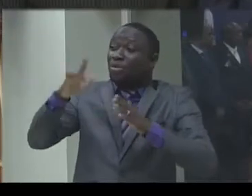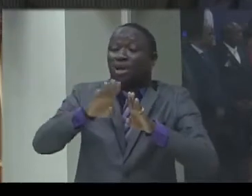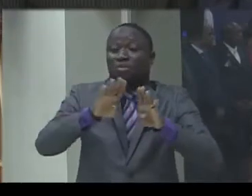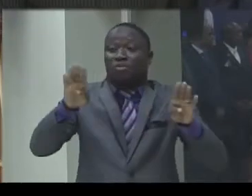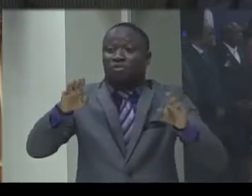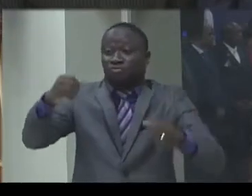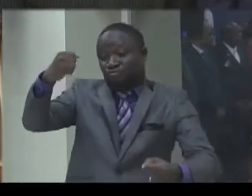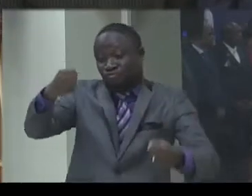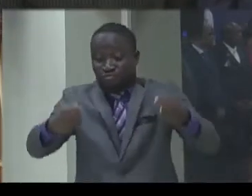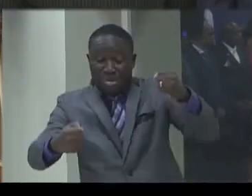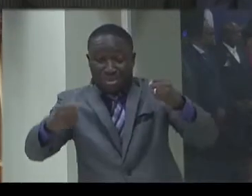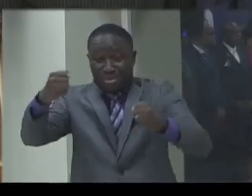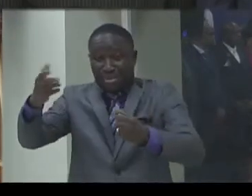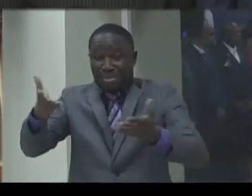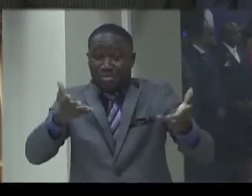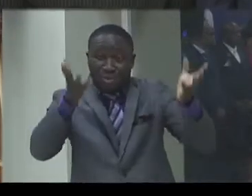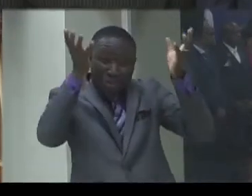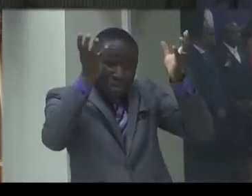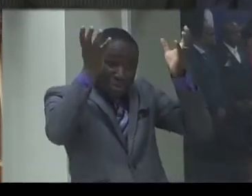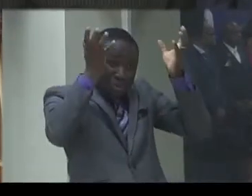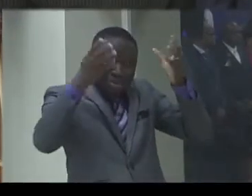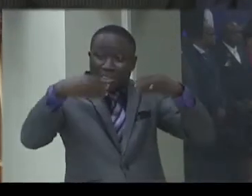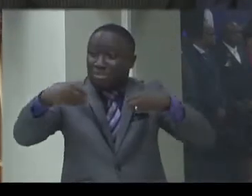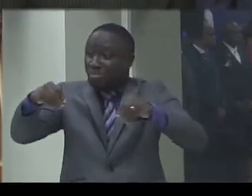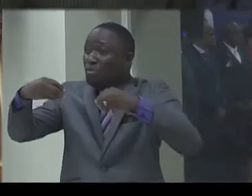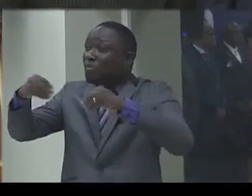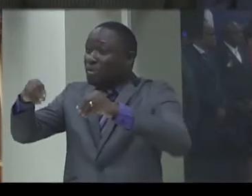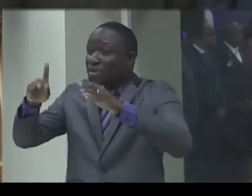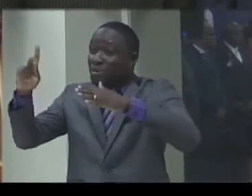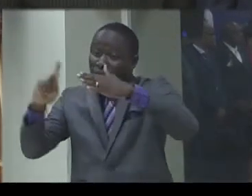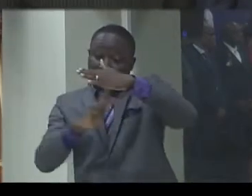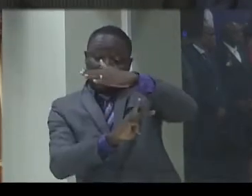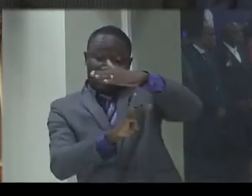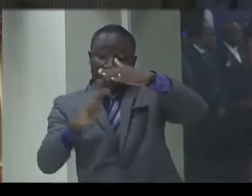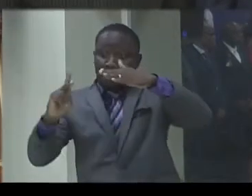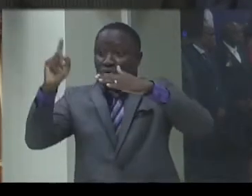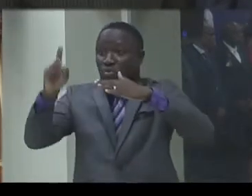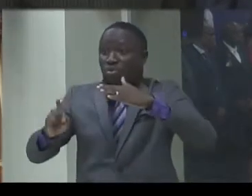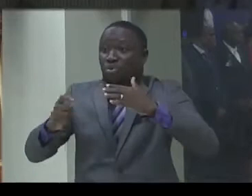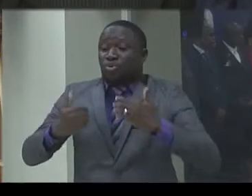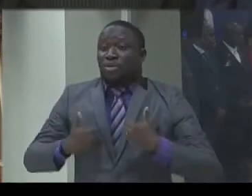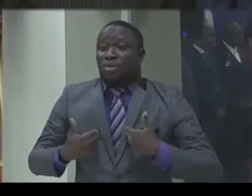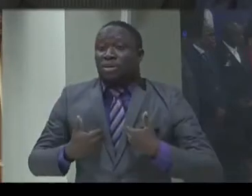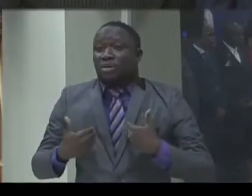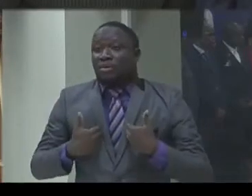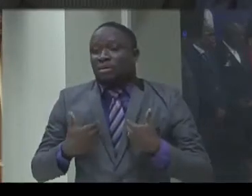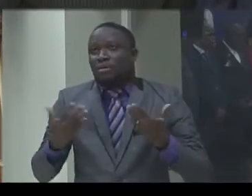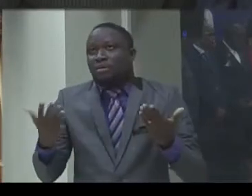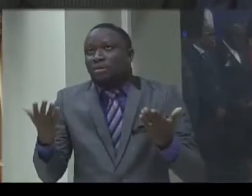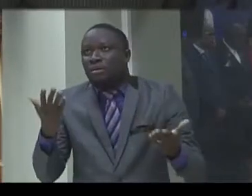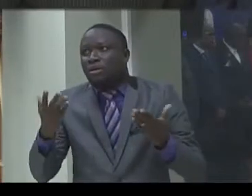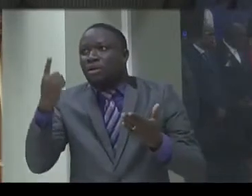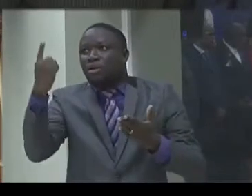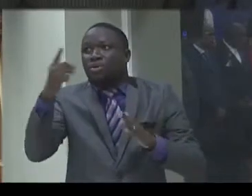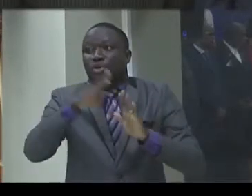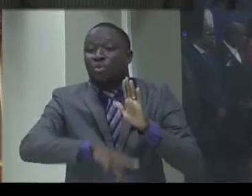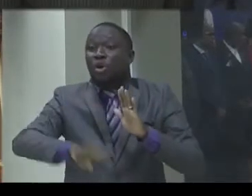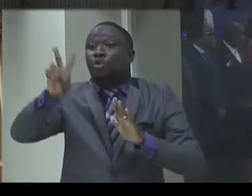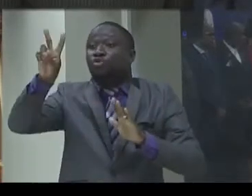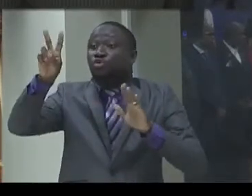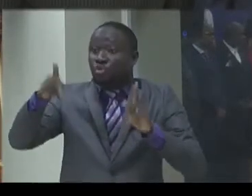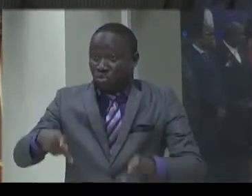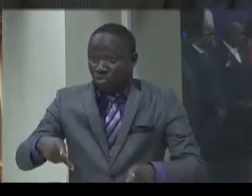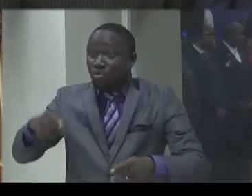Machine nou kap transporte machan diz nan po yo dwe gen selman vle vali de minu an fontier yon tout selman de moun.